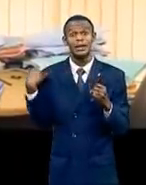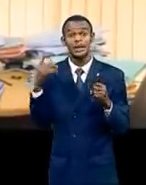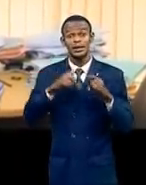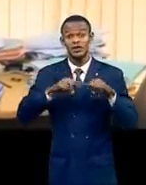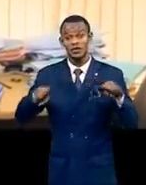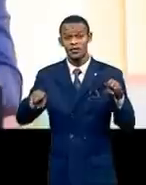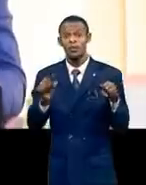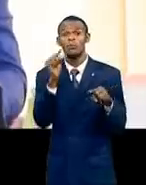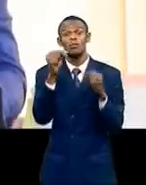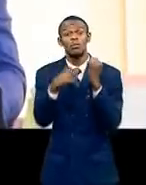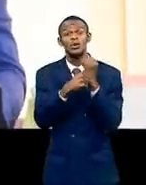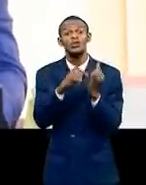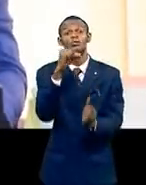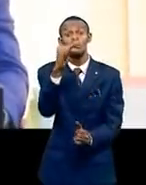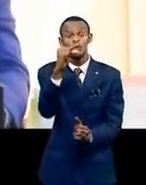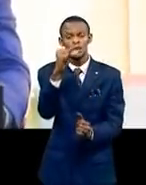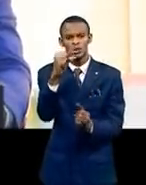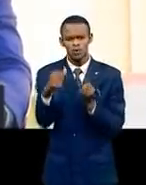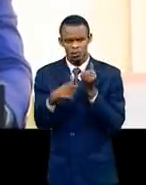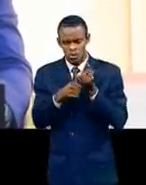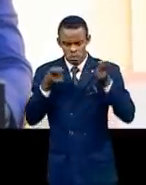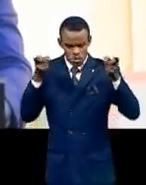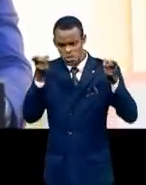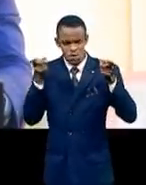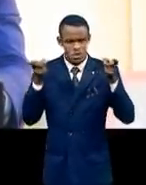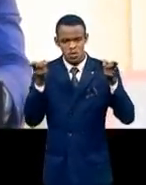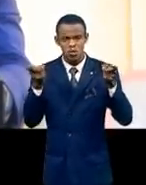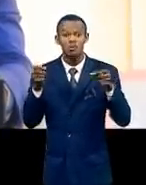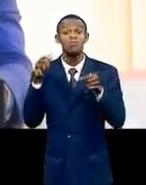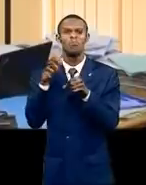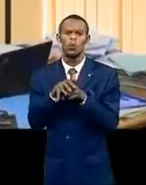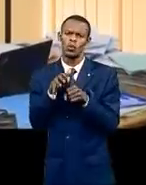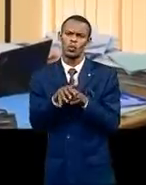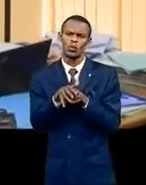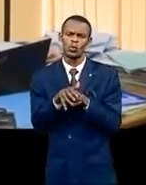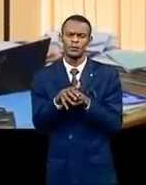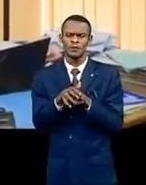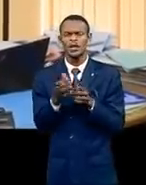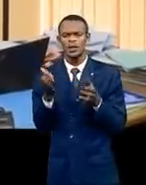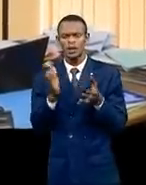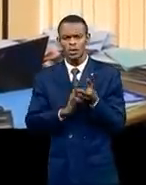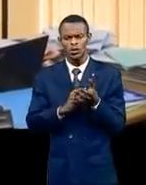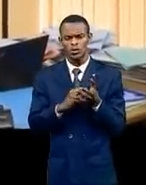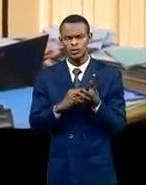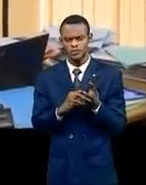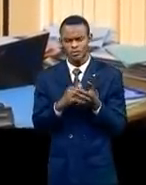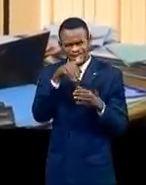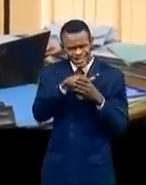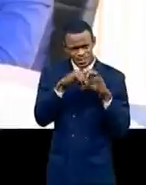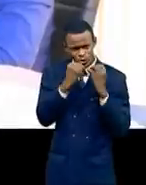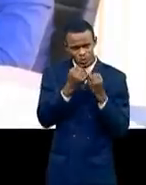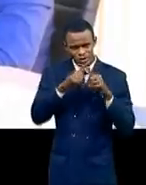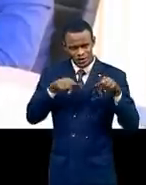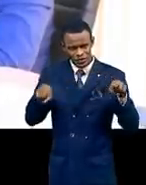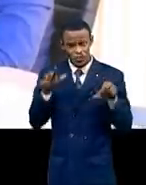les administratifs sont en surnombre. Sur le plan de la gouvernance, beaucoup d'entreprises n'ont pas mis en œuvre leur charte de